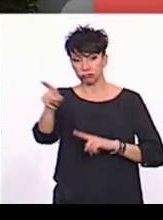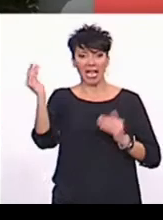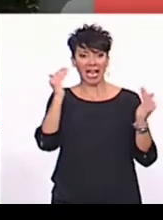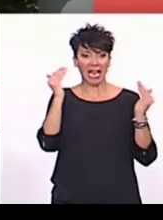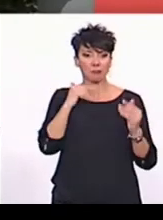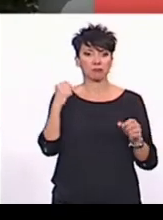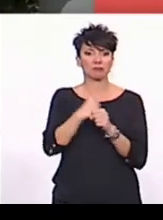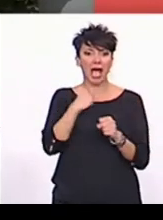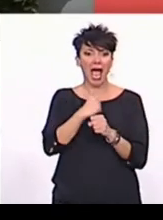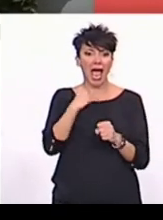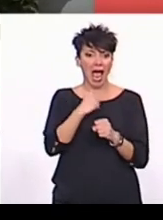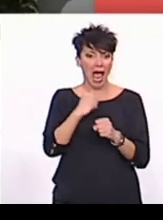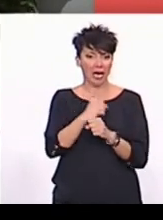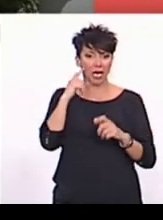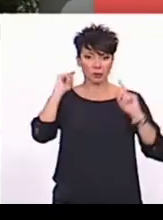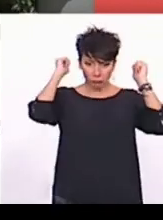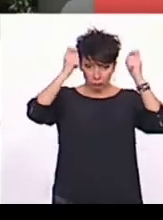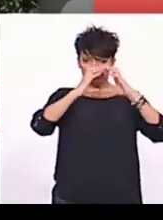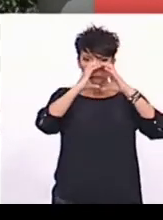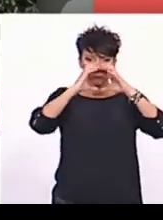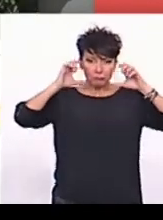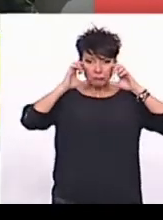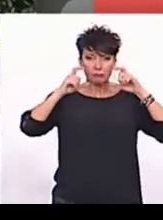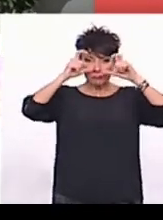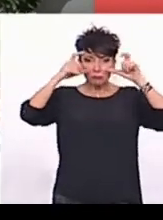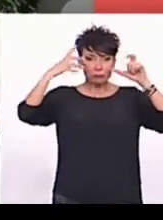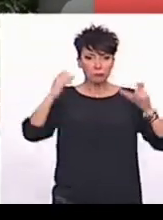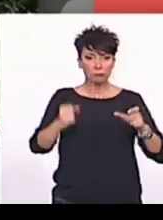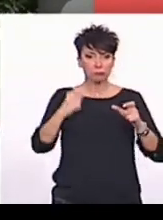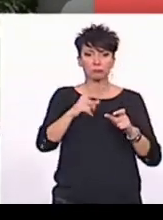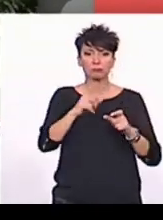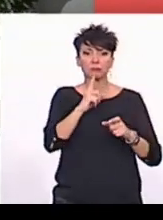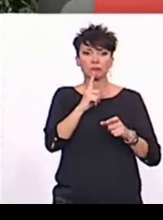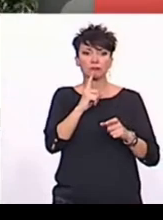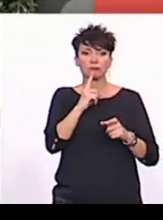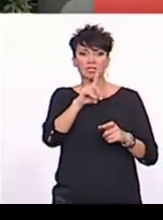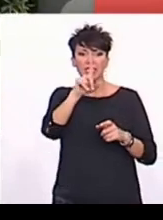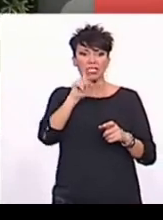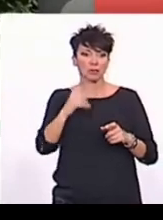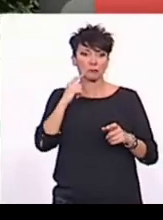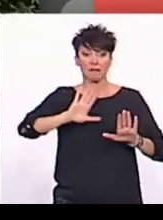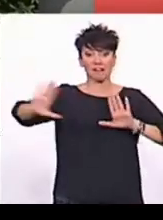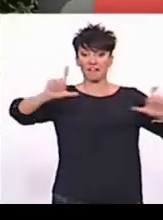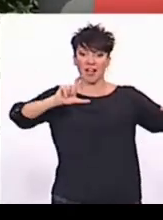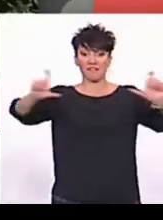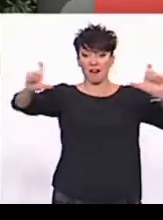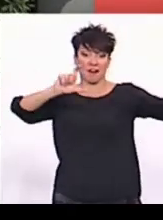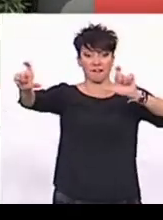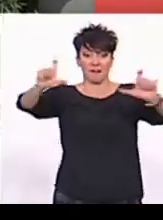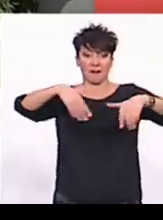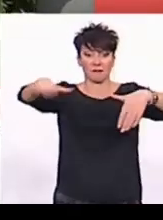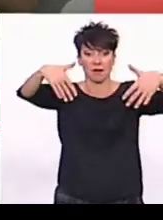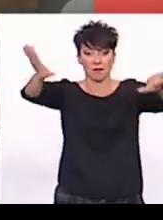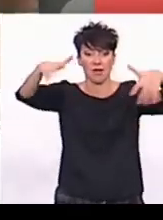Βλέπετε τους εργαζόμενους στο ΕΚΑΒ με τις ειδικές στολές. Έχουν μεταφέρει μόλις το πιθανό κρούσμα και παίρνουν όλα τα μέτρα